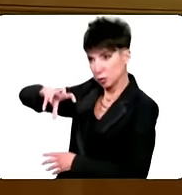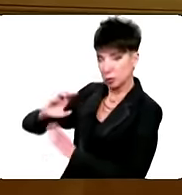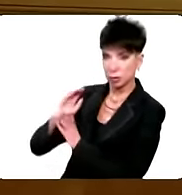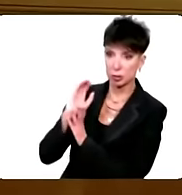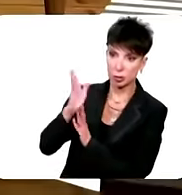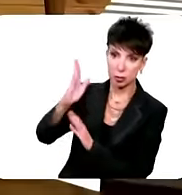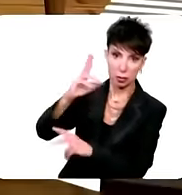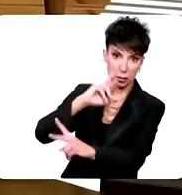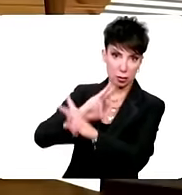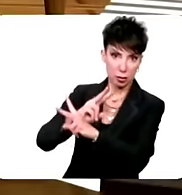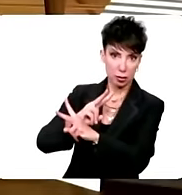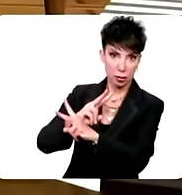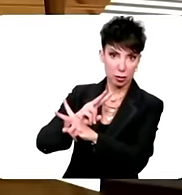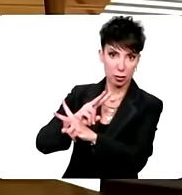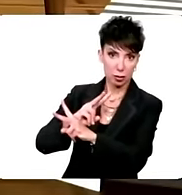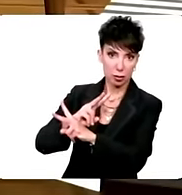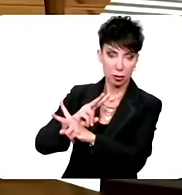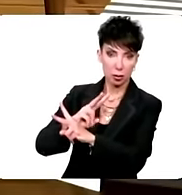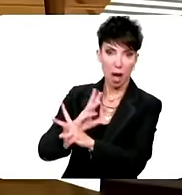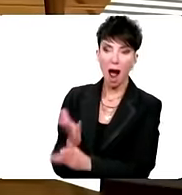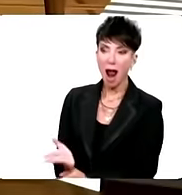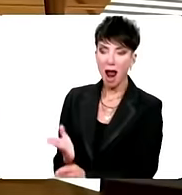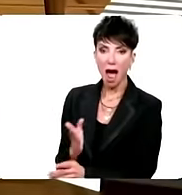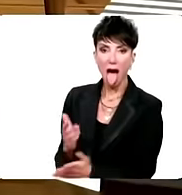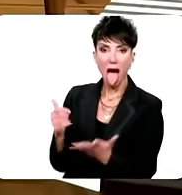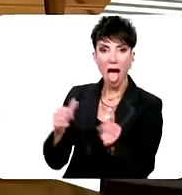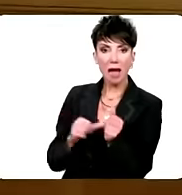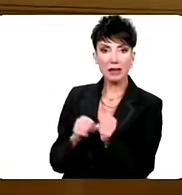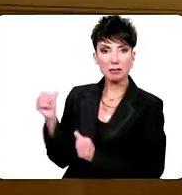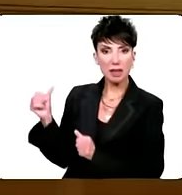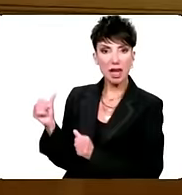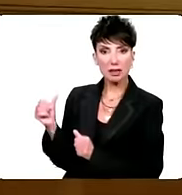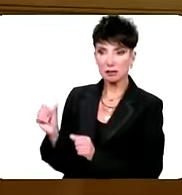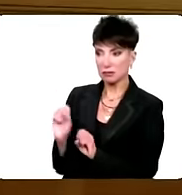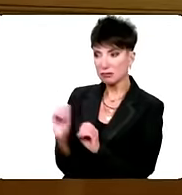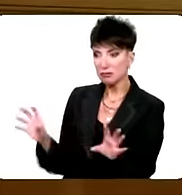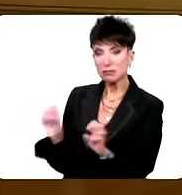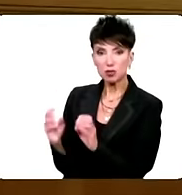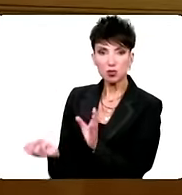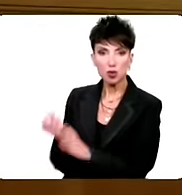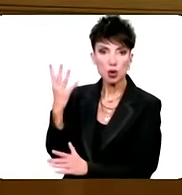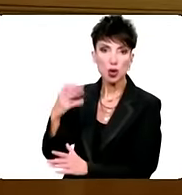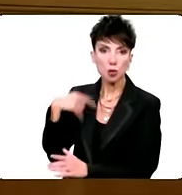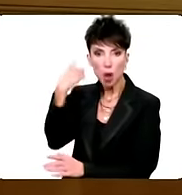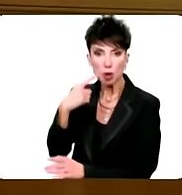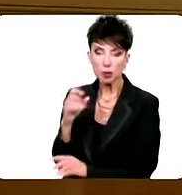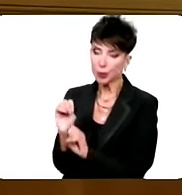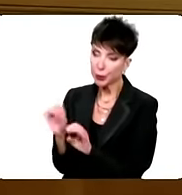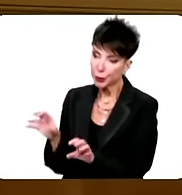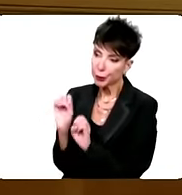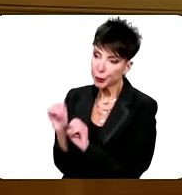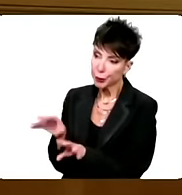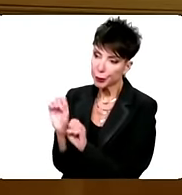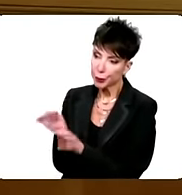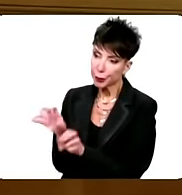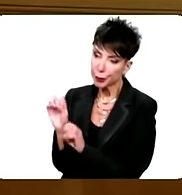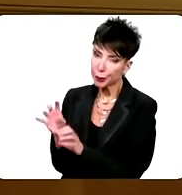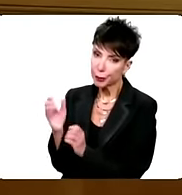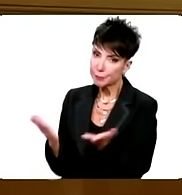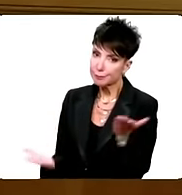αν δηλαδή θα έχει μεγαλύτερο όφελος τελικά, από κόστος. Mm-hmm. Αυτό είναι το ζύγι. Και θα το τονίσω, είναι ζύγι για